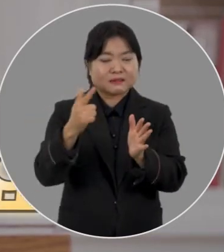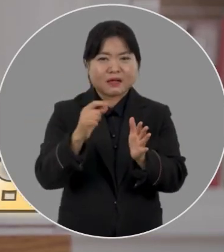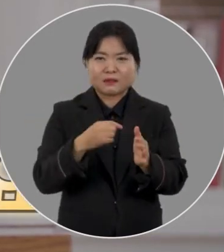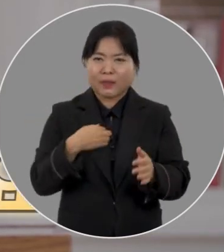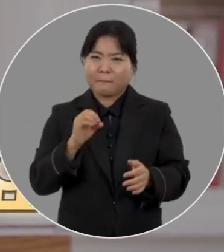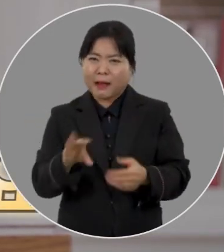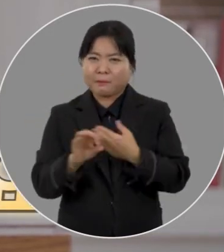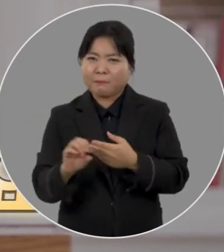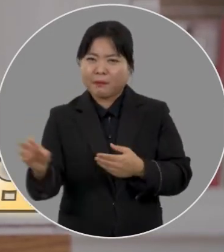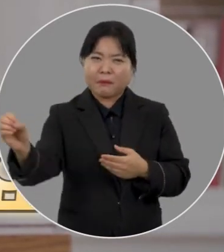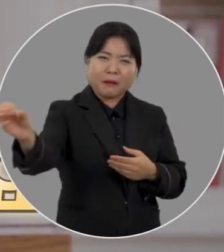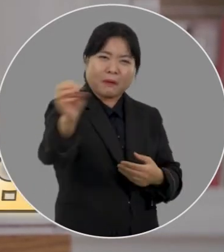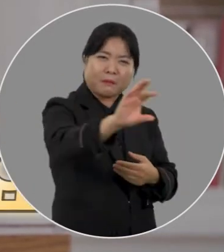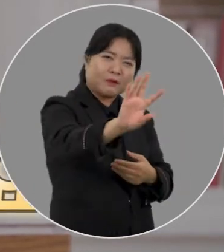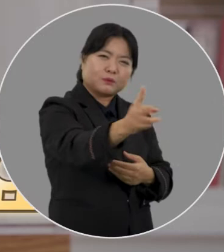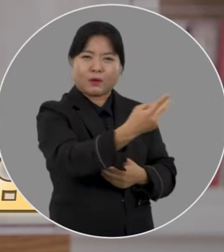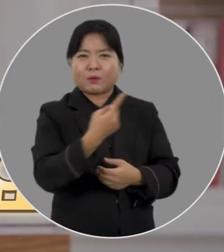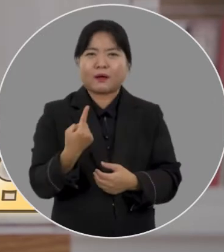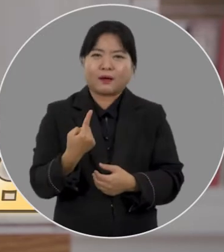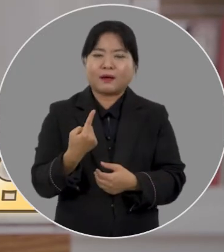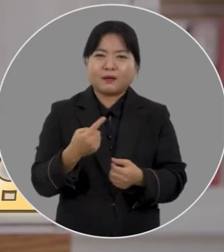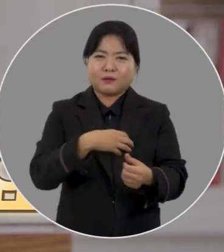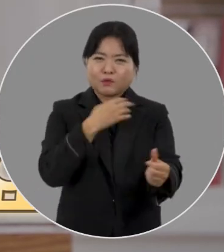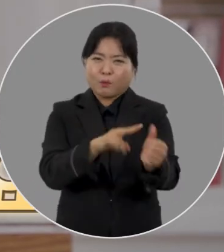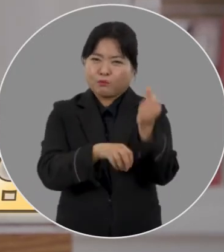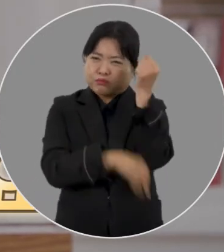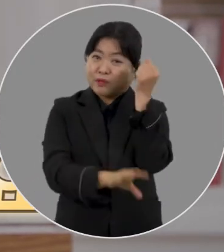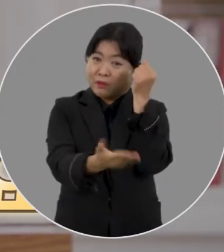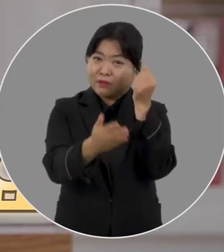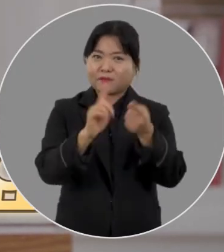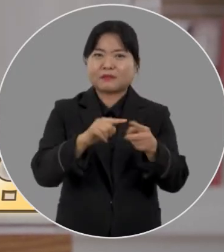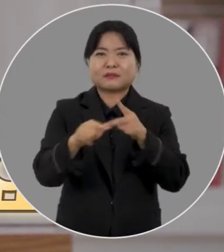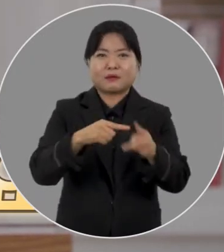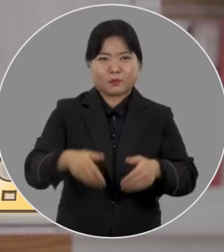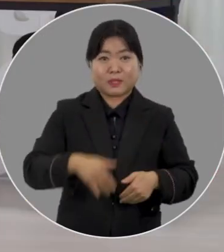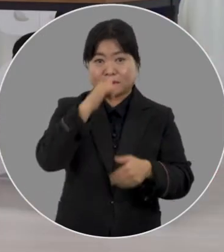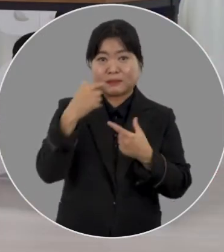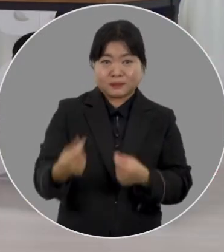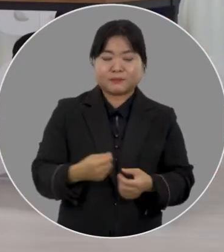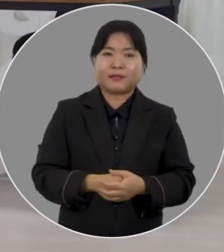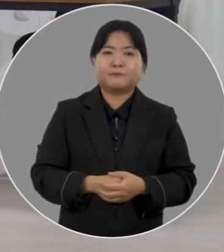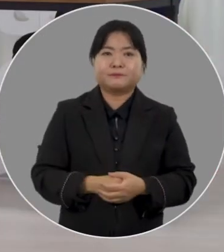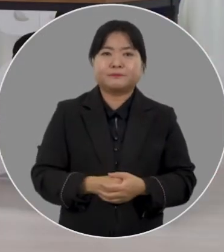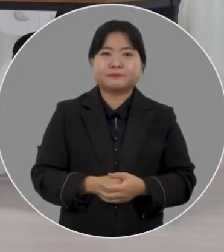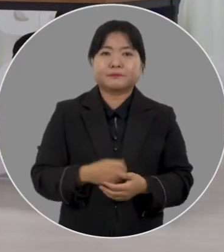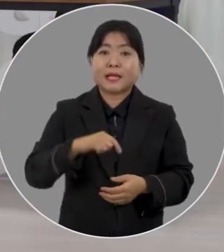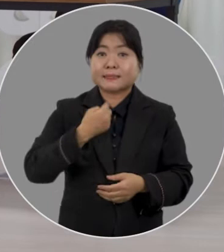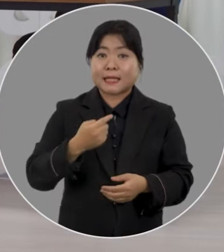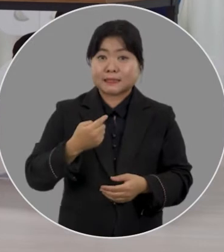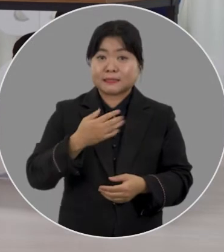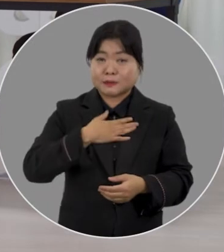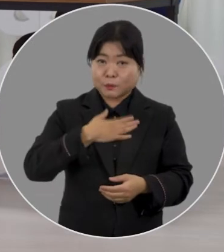돼서 엄청난 내관으로 혐오의 뿌리가 된다. 뭐 이런 걸 우리가 잘 이해할 필요가 있을 것 같습니다. 네. 자기